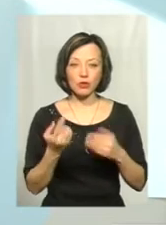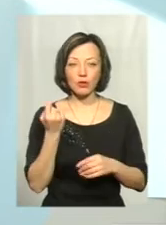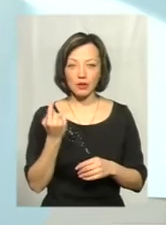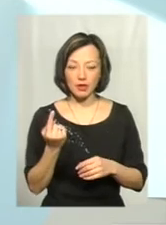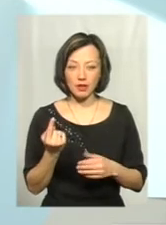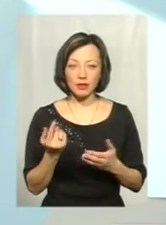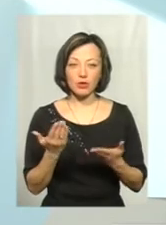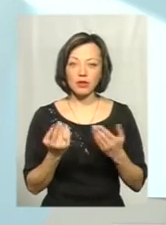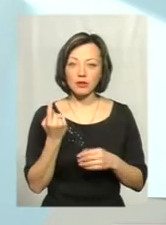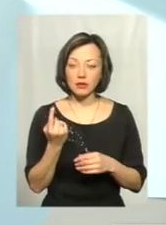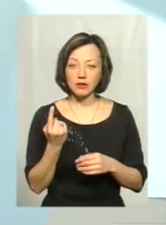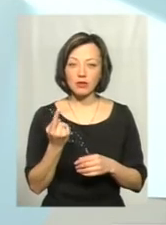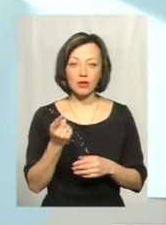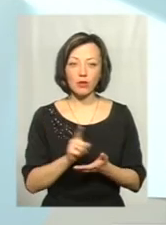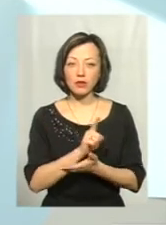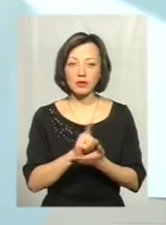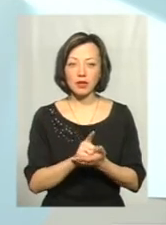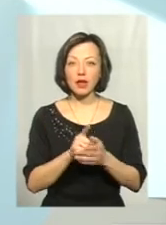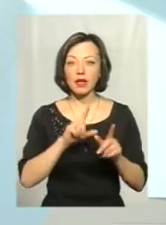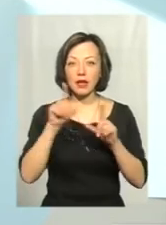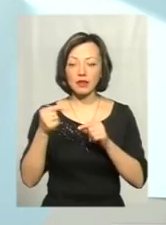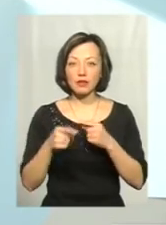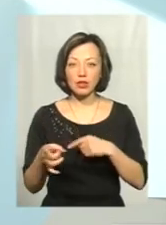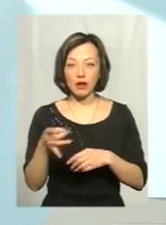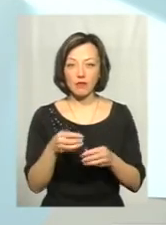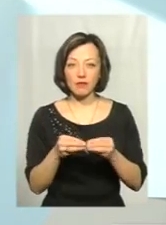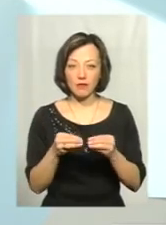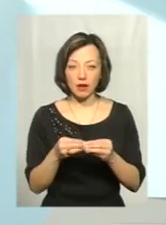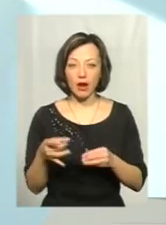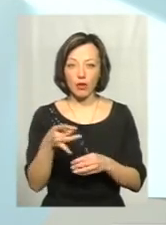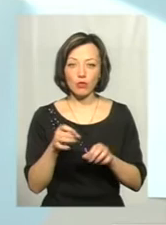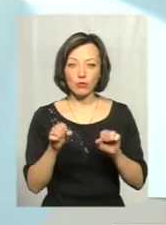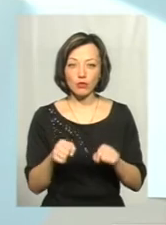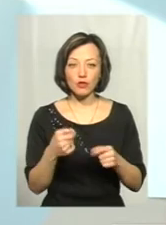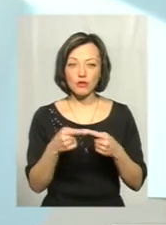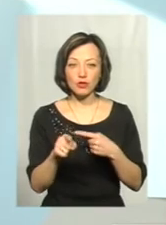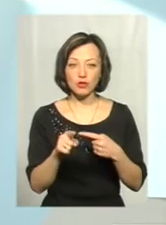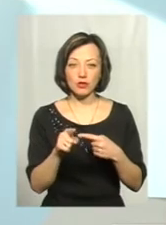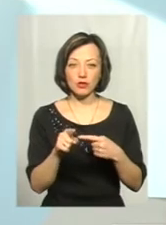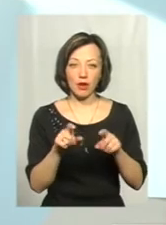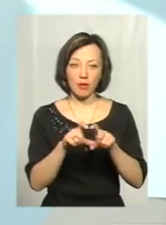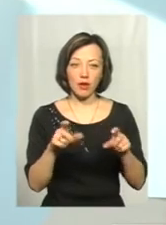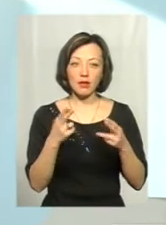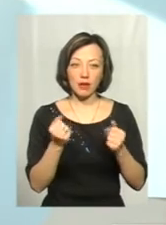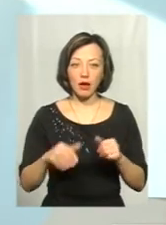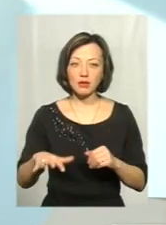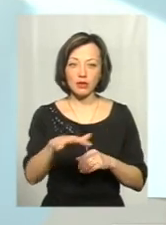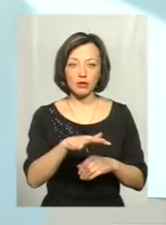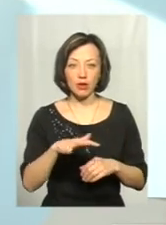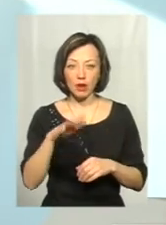в нього буде вибір. Якщо один, то йому не обов'язково їхати в інший район. В тому ж самому районі обслуговування може тільки в іншому амбулаторії. Так, це буде територіально,